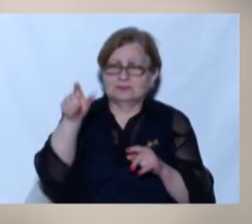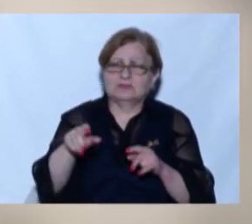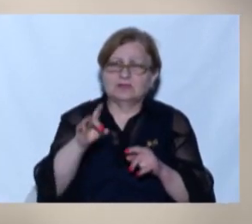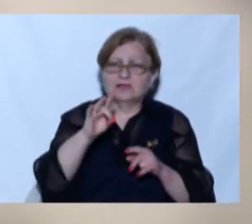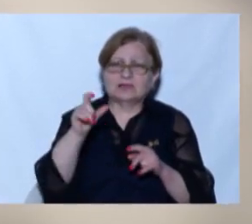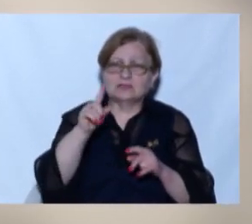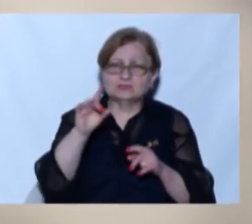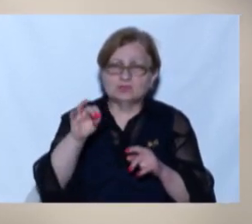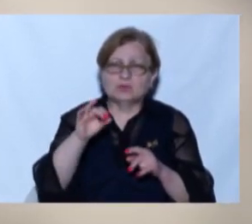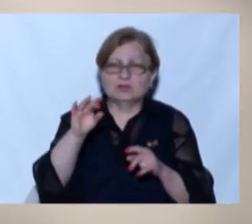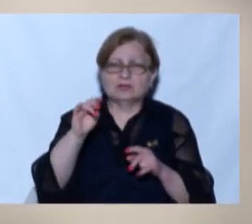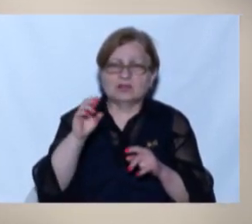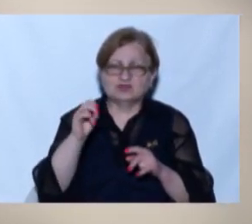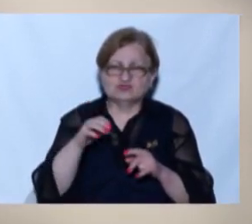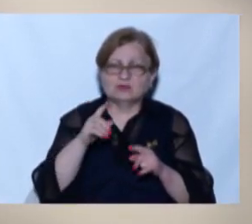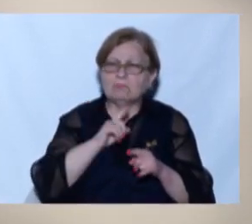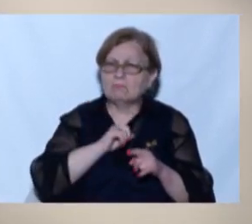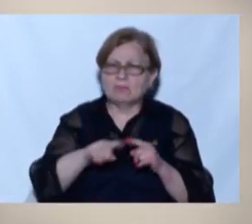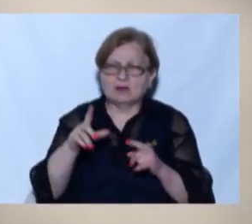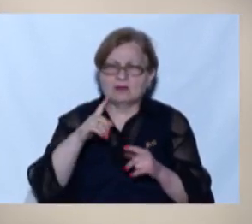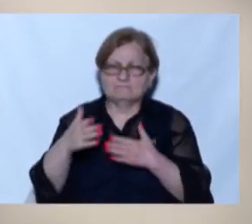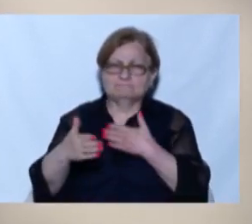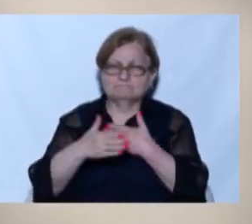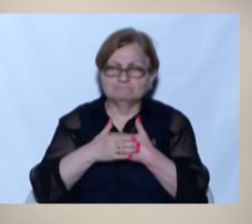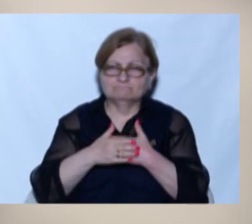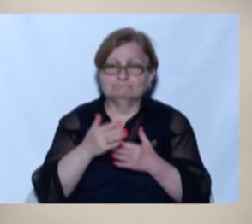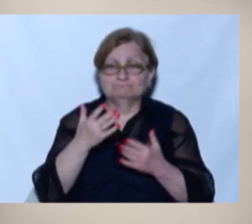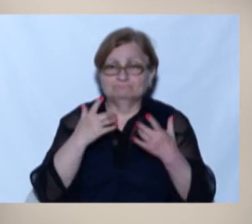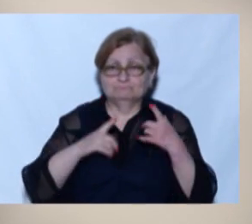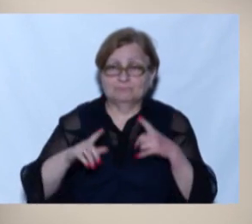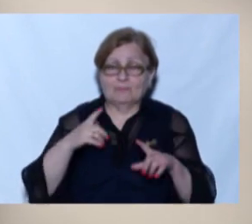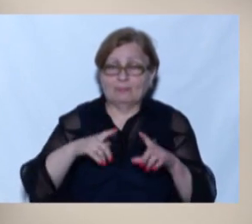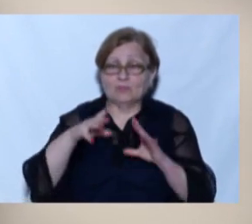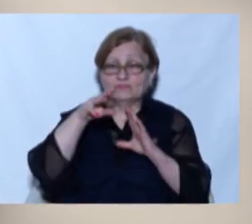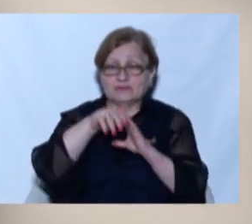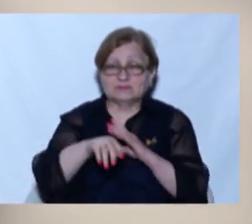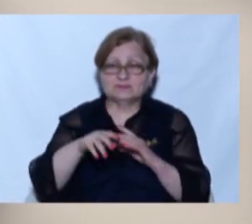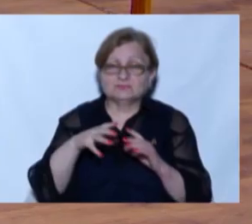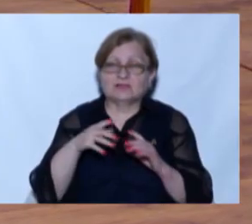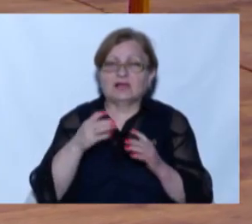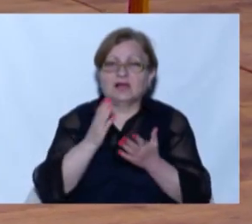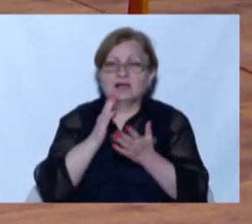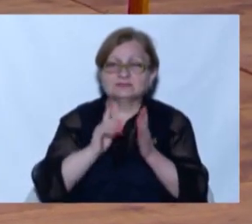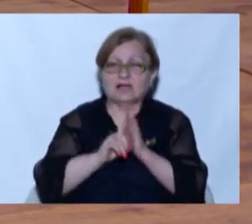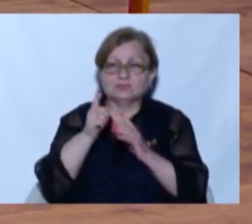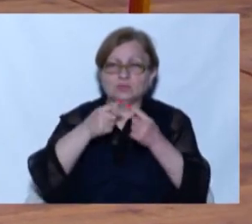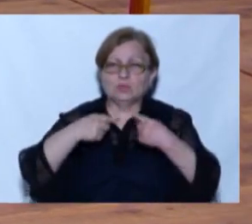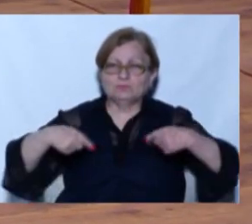აღმოჩნდა. სულ მალე ძალიან დაავახლოვდით. გავიგეთ თუ არა, რომ უნივერსიტეტში დრამწრე, ანუ დრამატული